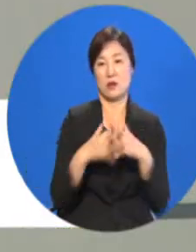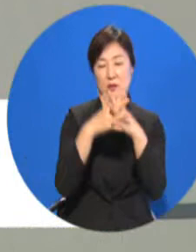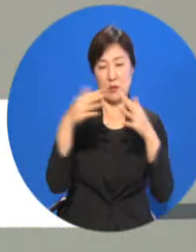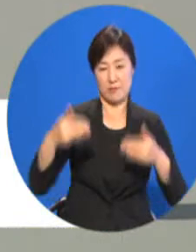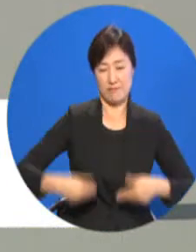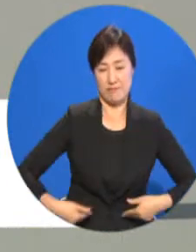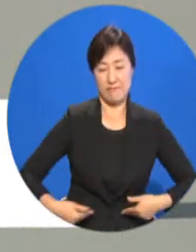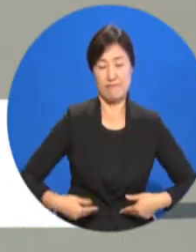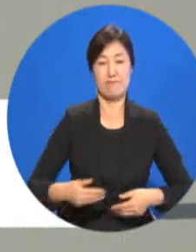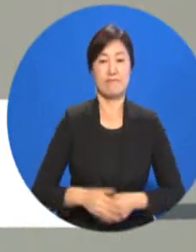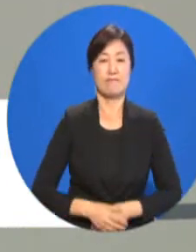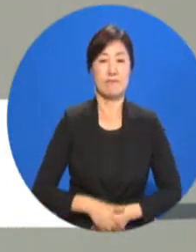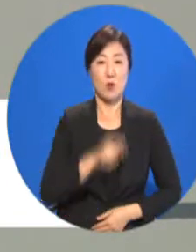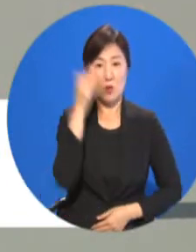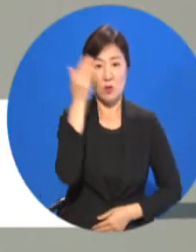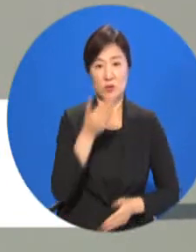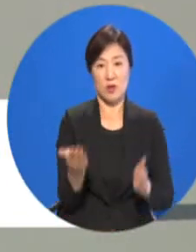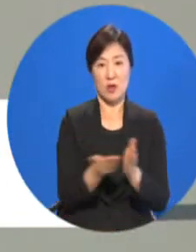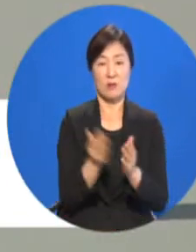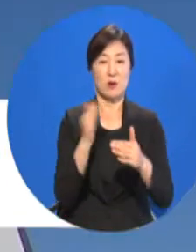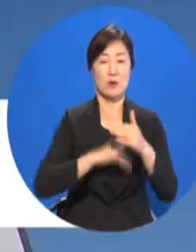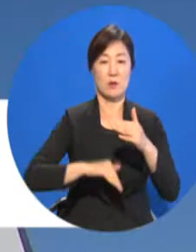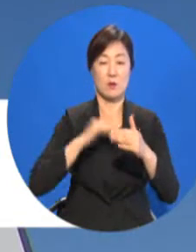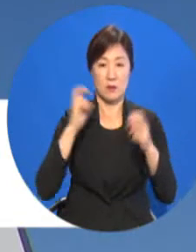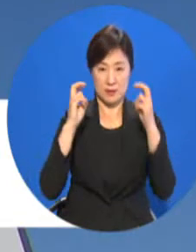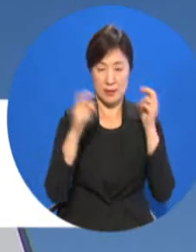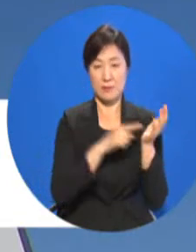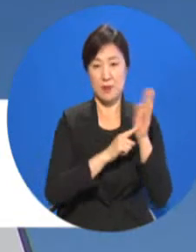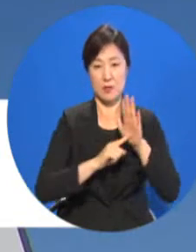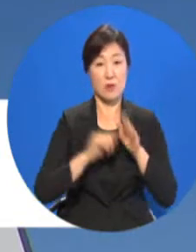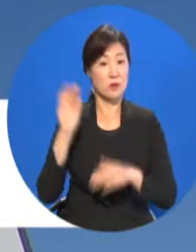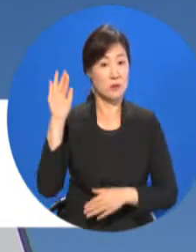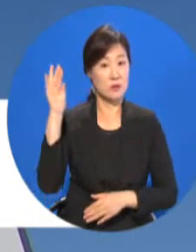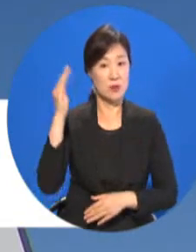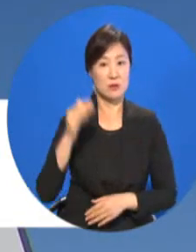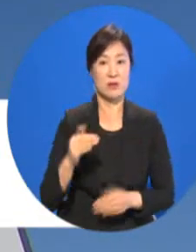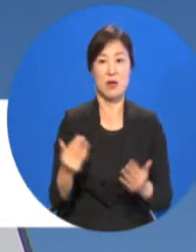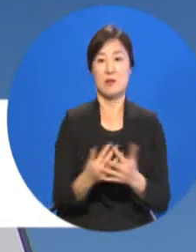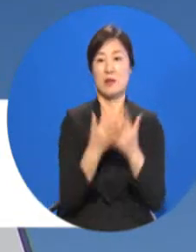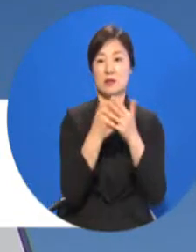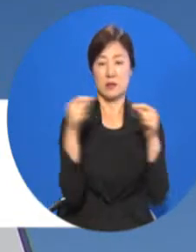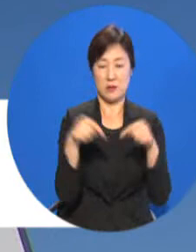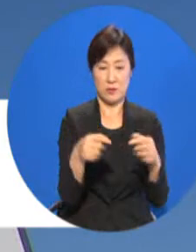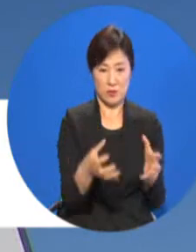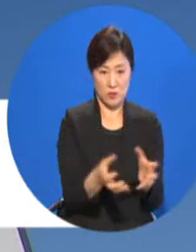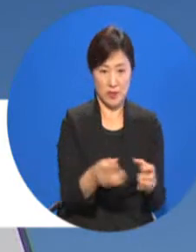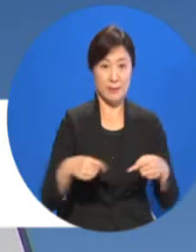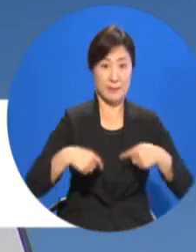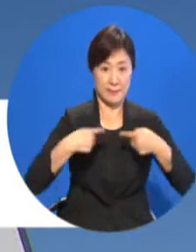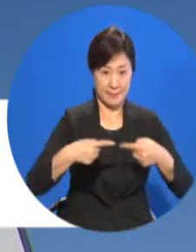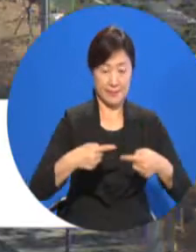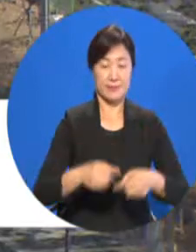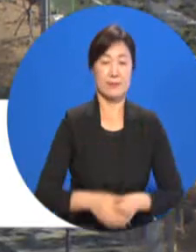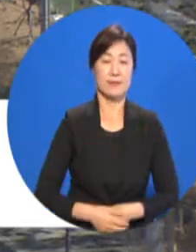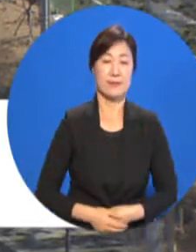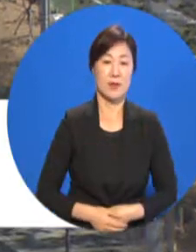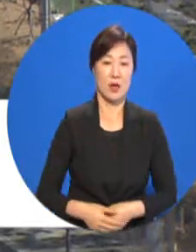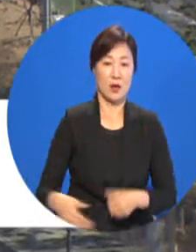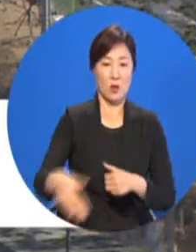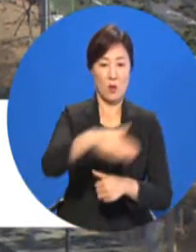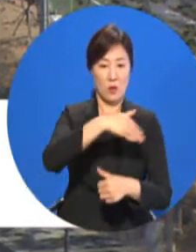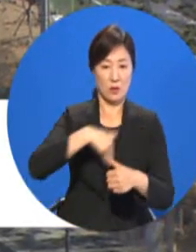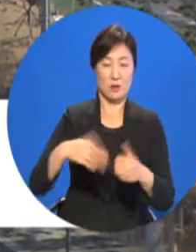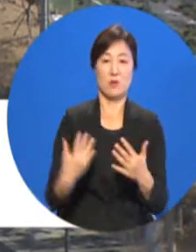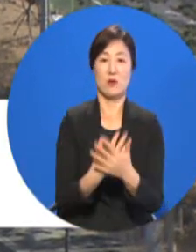나왔습니다. 여수광양항만공사에 따르면 최근 열린 여수광양항발전협의회에서 참석자들은 배후단지